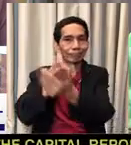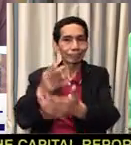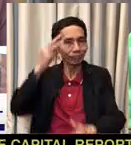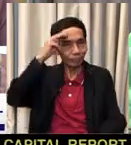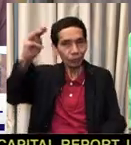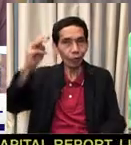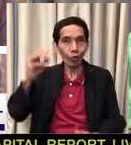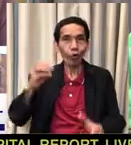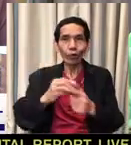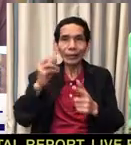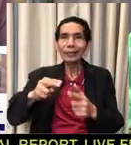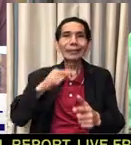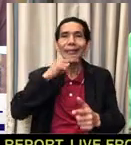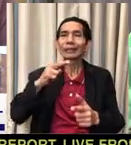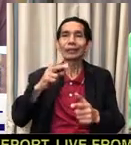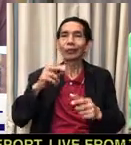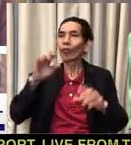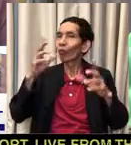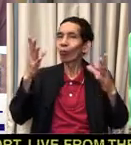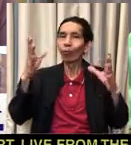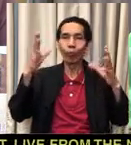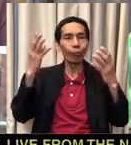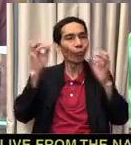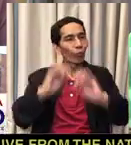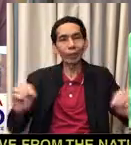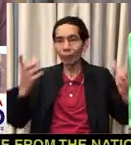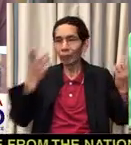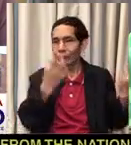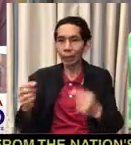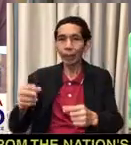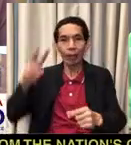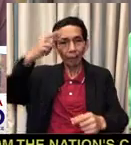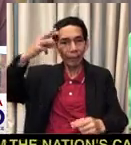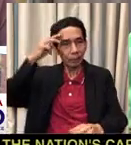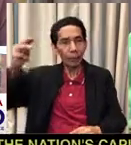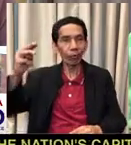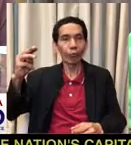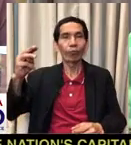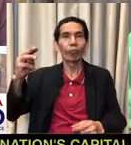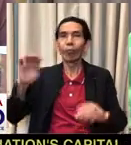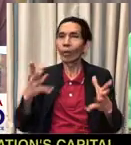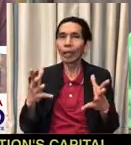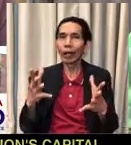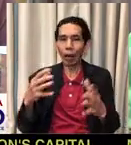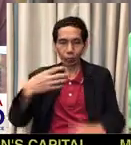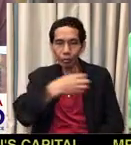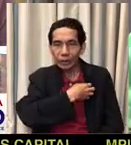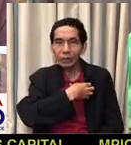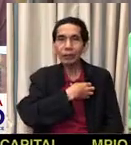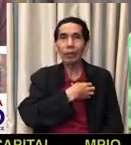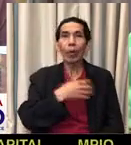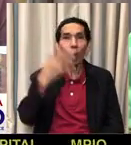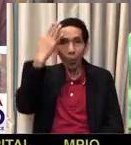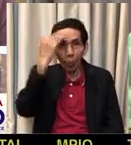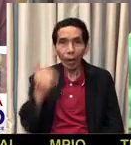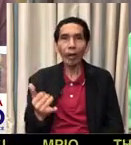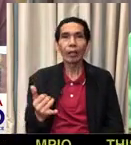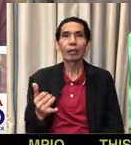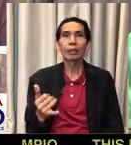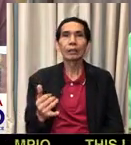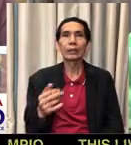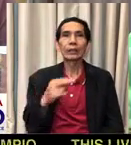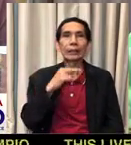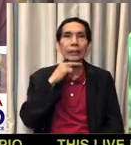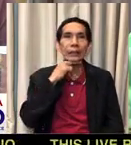dyan o hindi, walang magagawa ang mayor. Ang vice mayor, ang police. Bakit? Hindi